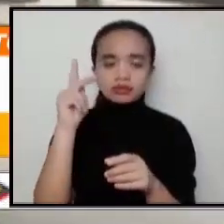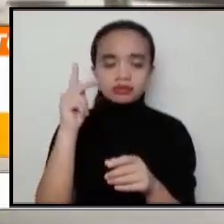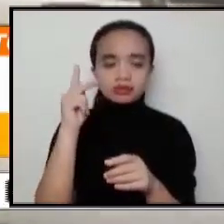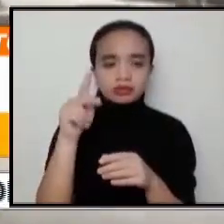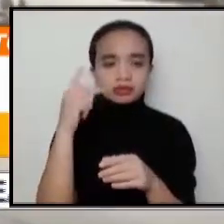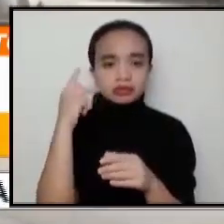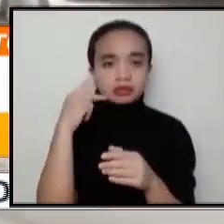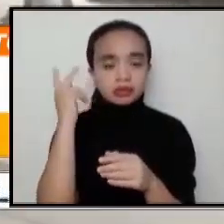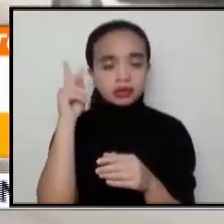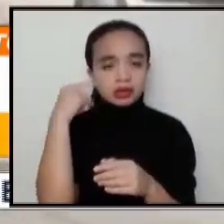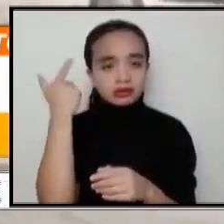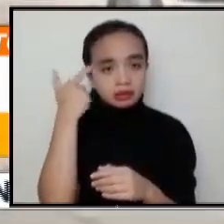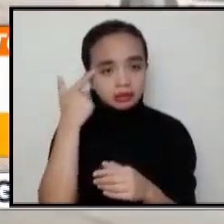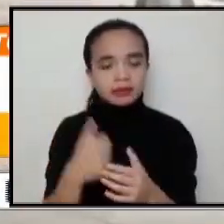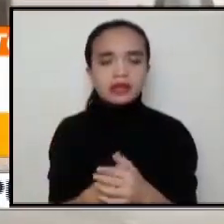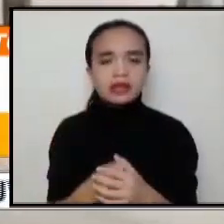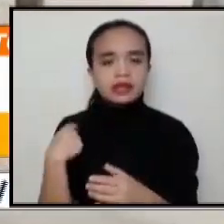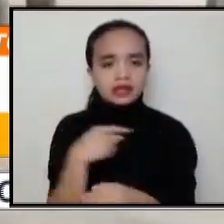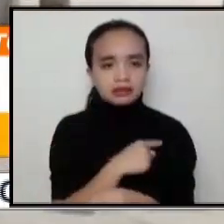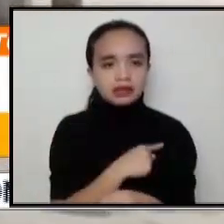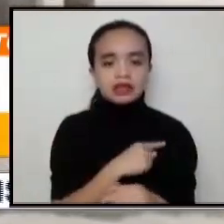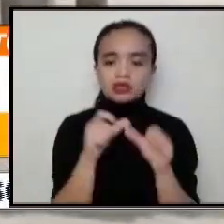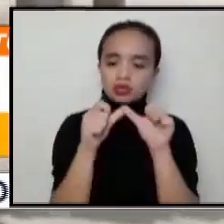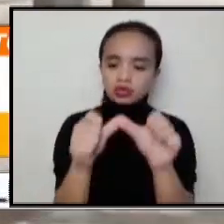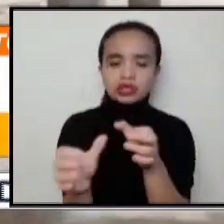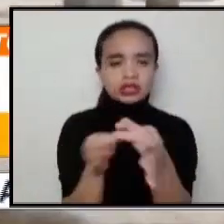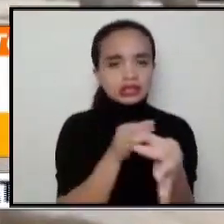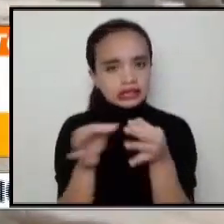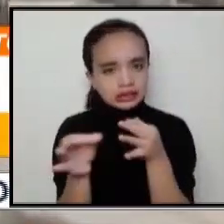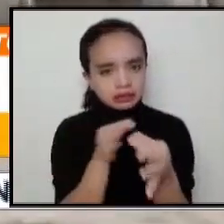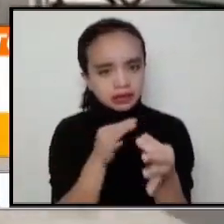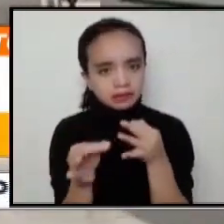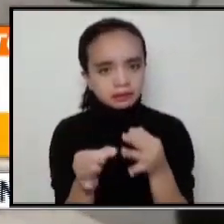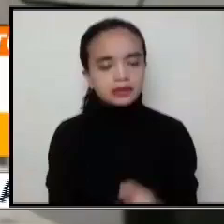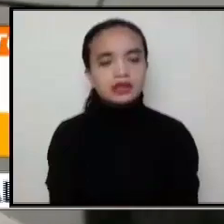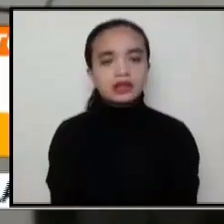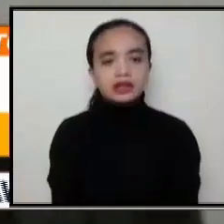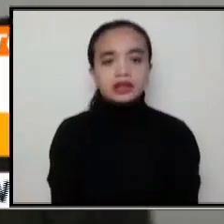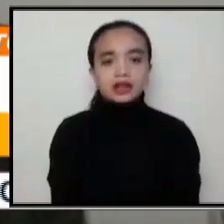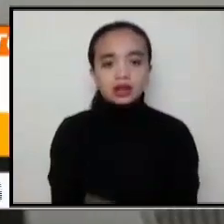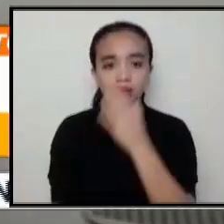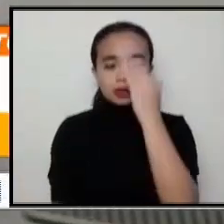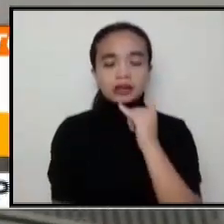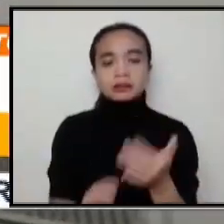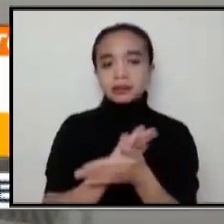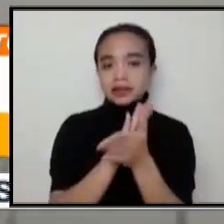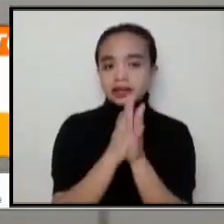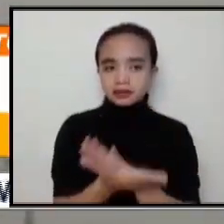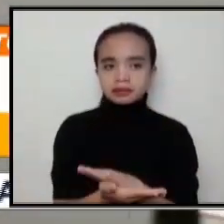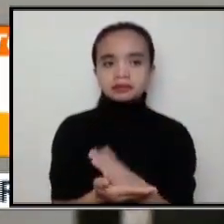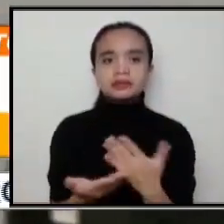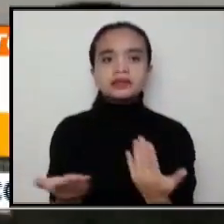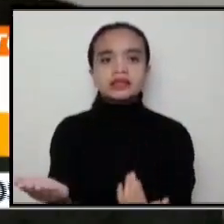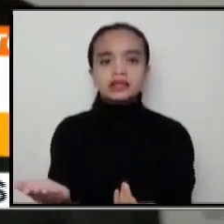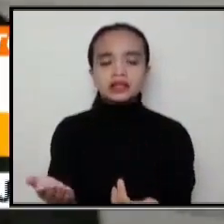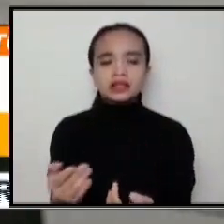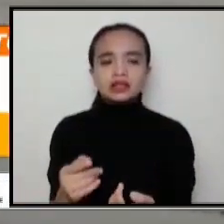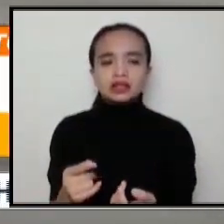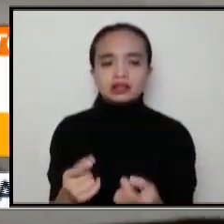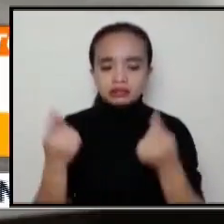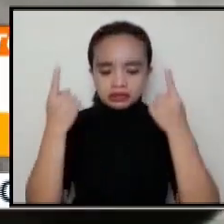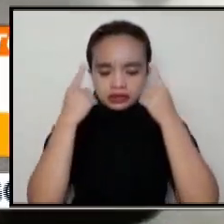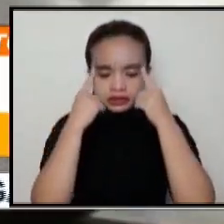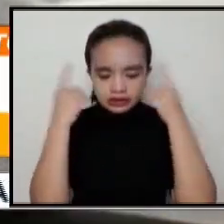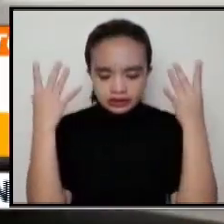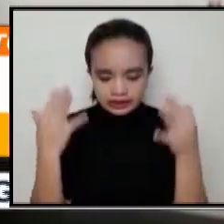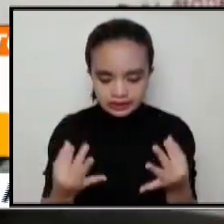po namin yung pag-explain, pagsasabi, para po mas magiging buo ang kanilang loob sa desisyon na sumama sa